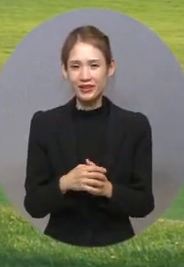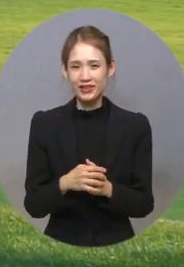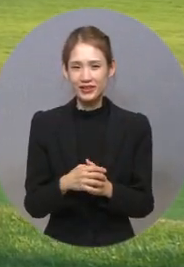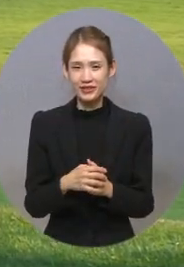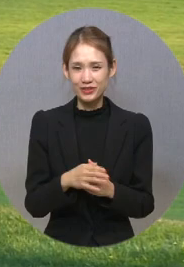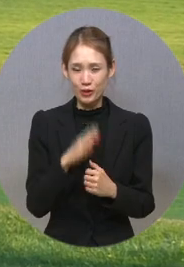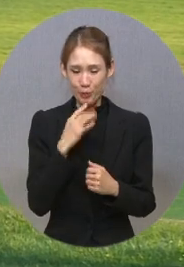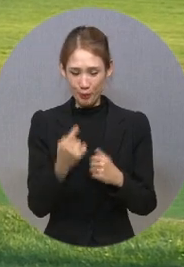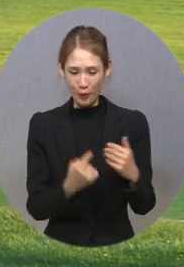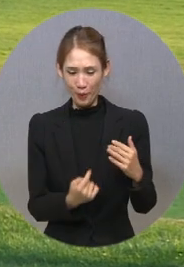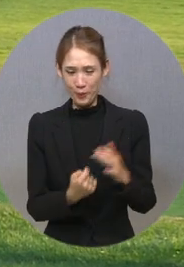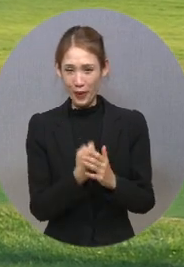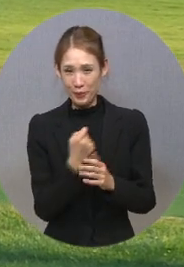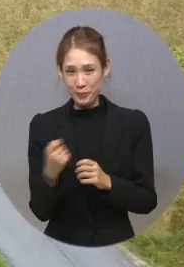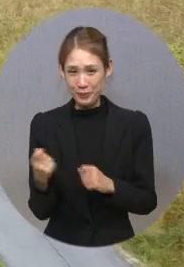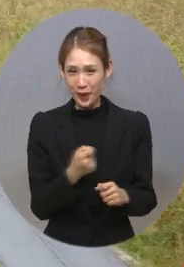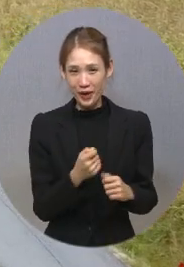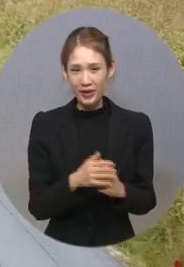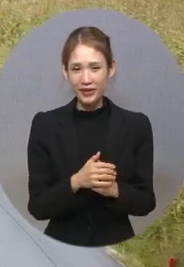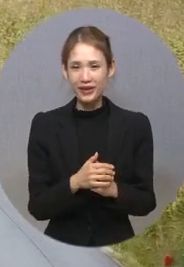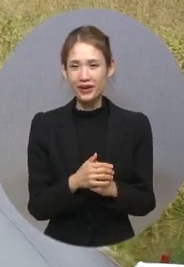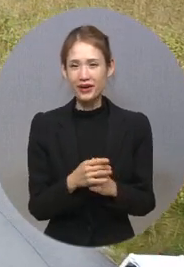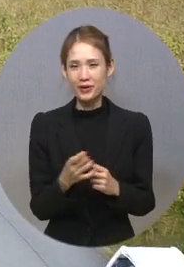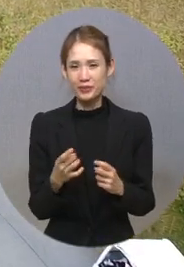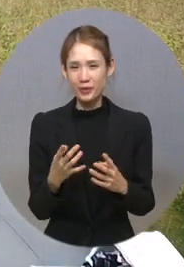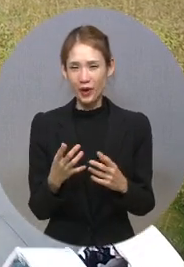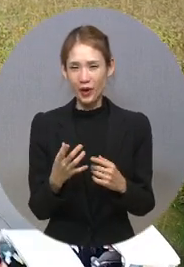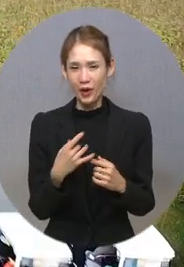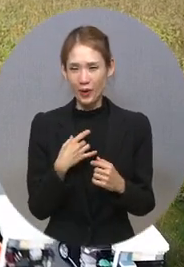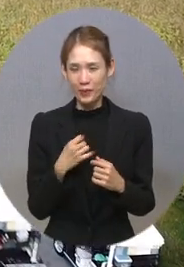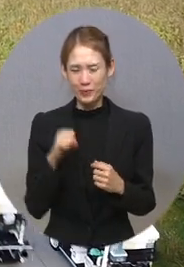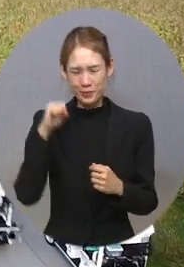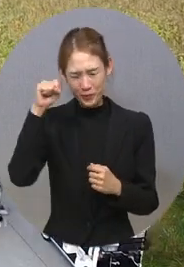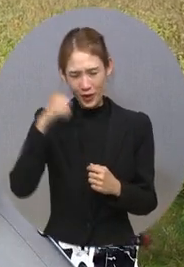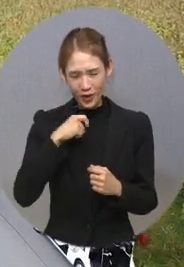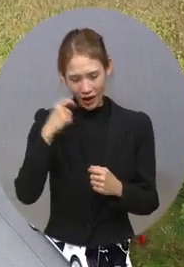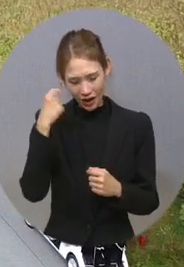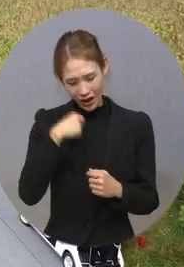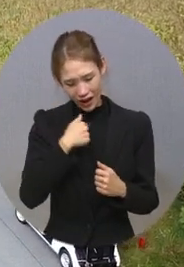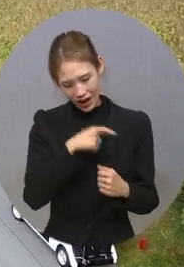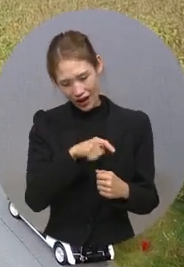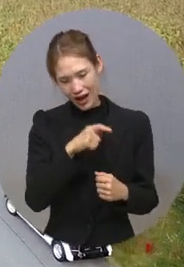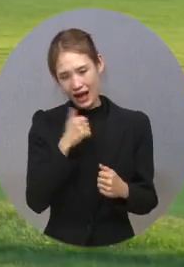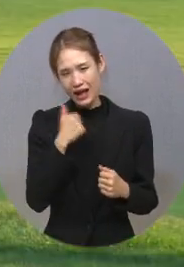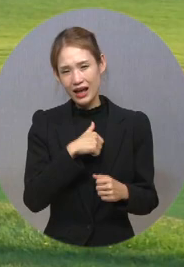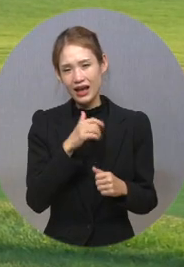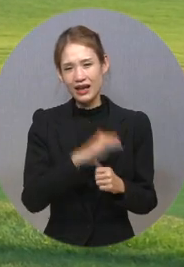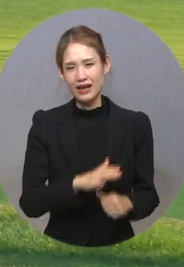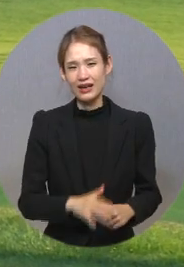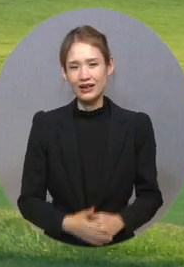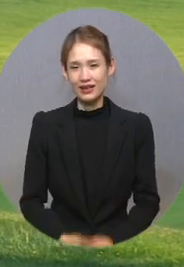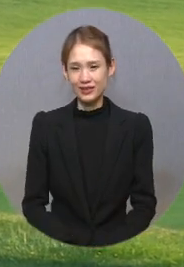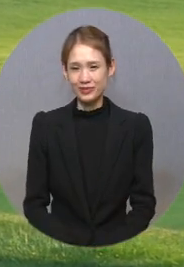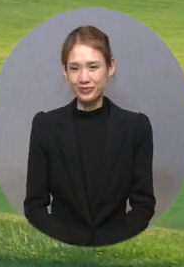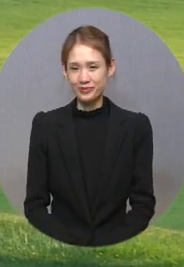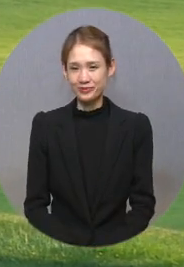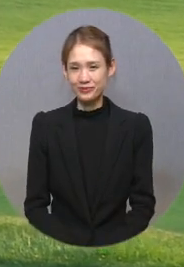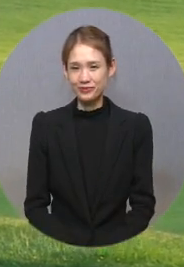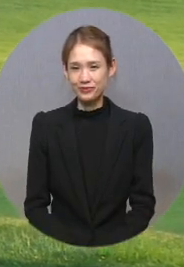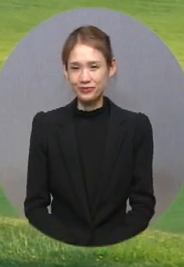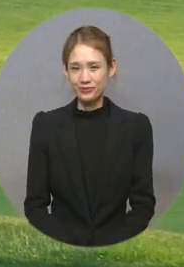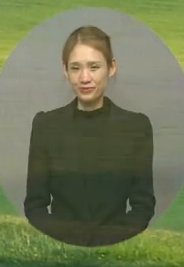치려고 했는데. 은수야 은수야 이걸로 화이팅! 아 망했네 망했어.